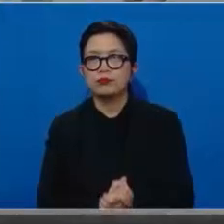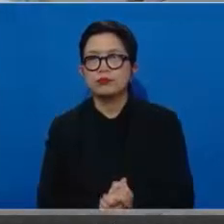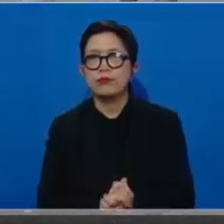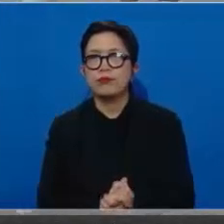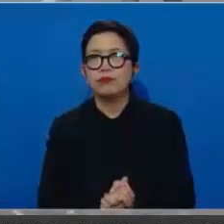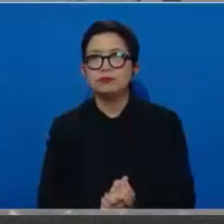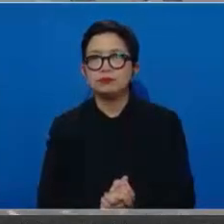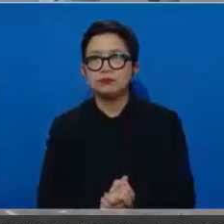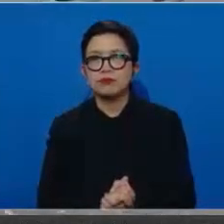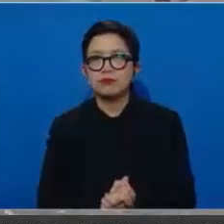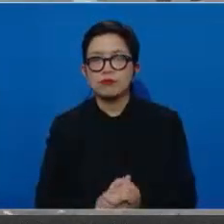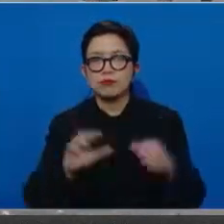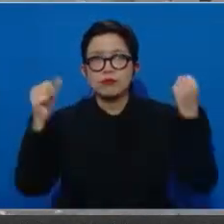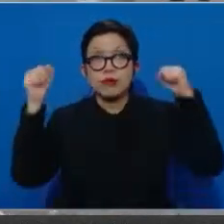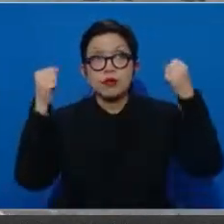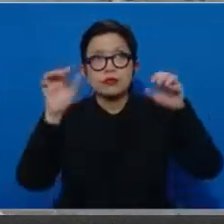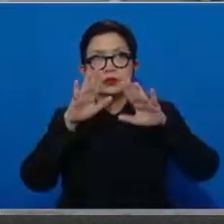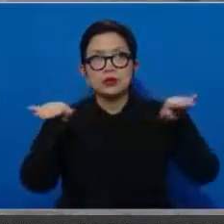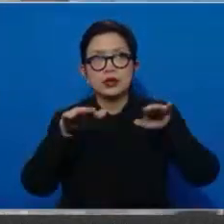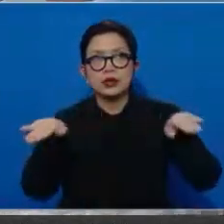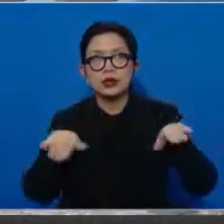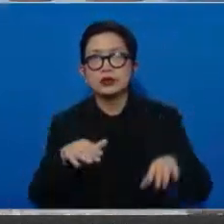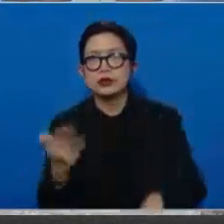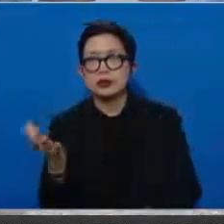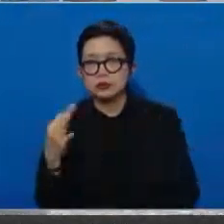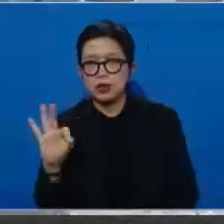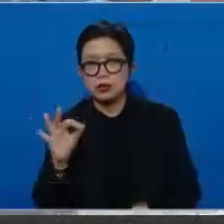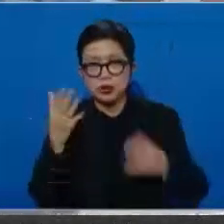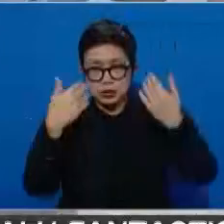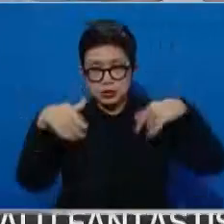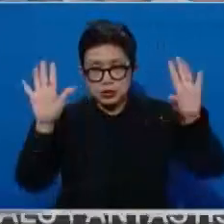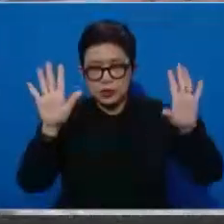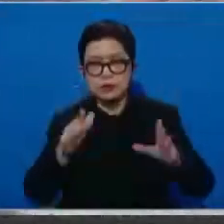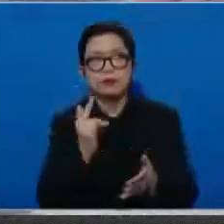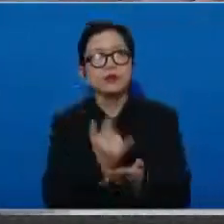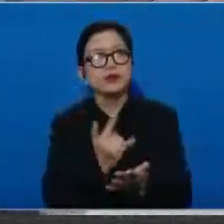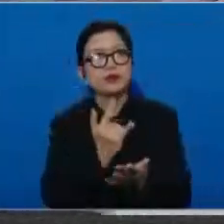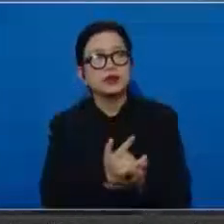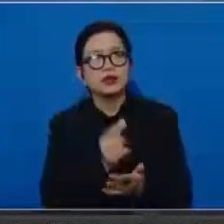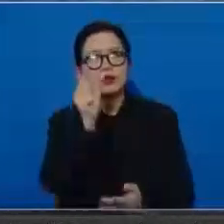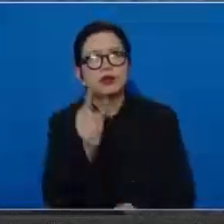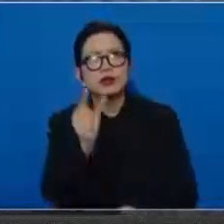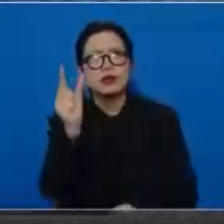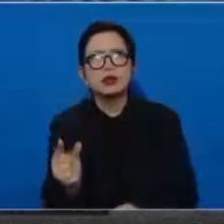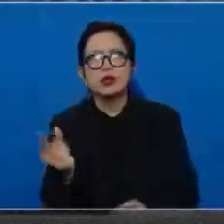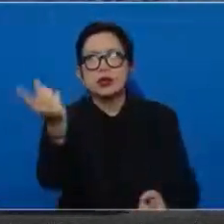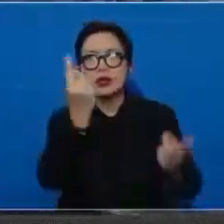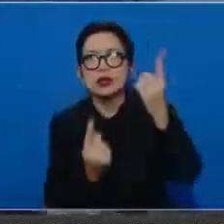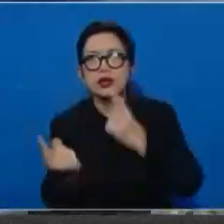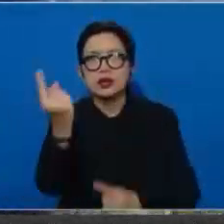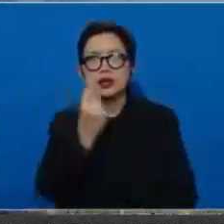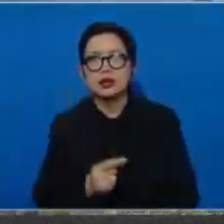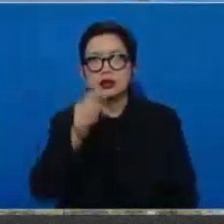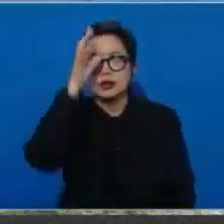Meski libur Natal dan Tahun Baru sudah usai, namun wisatawan masih terus berdatangan ke spot wisata di Bali. Salah satunya